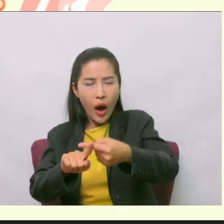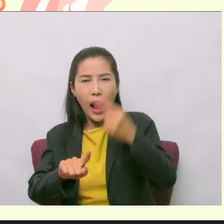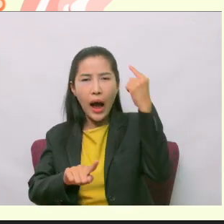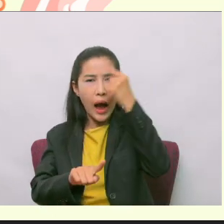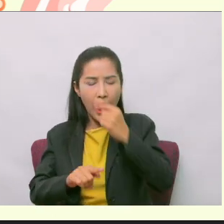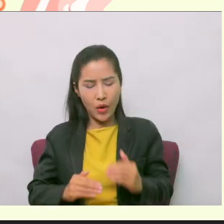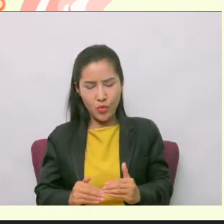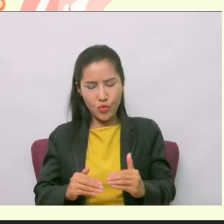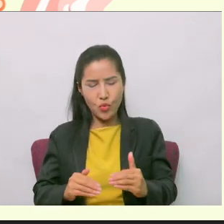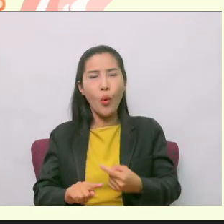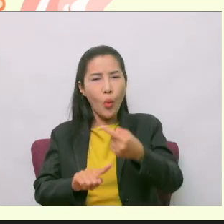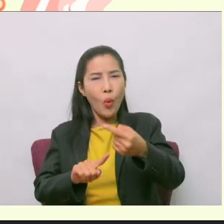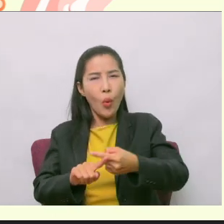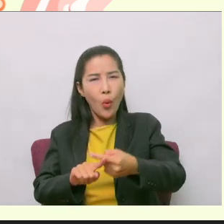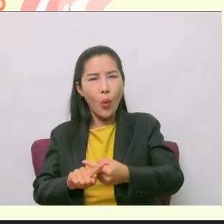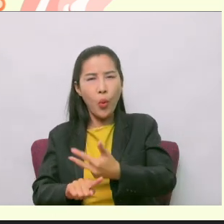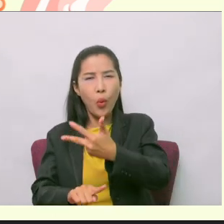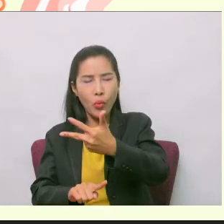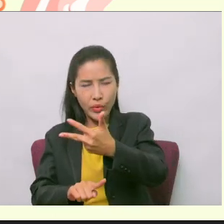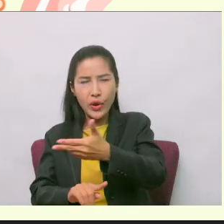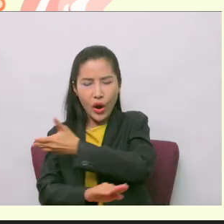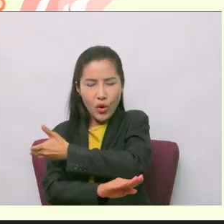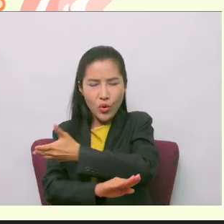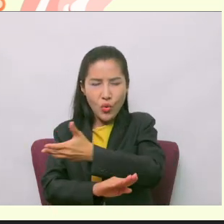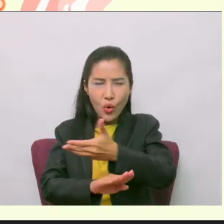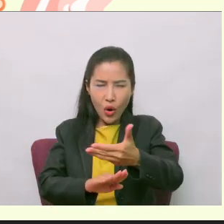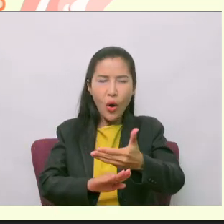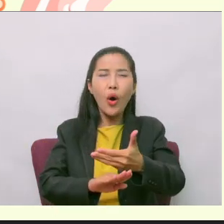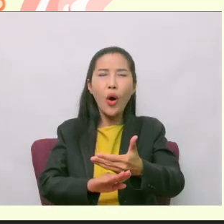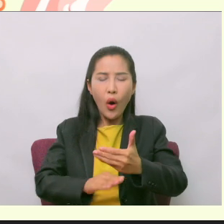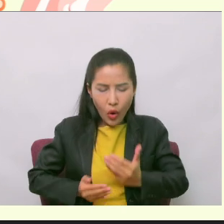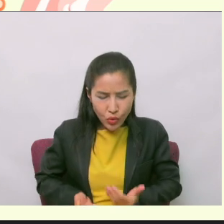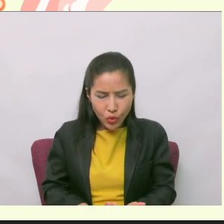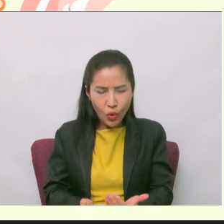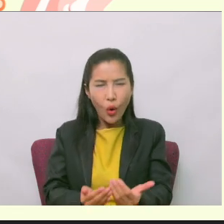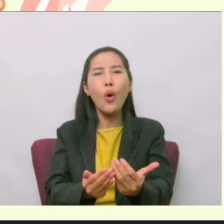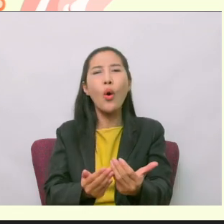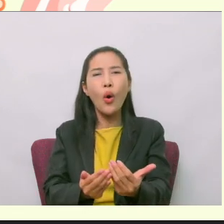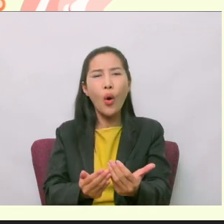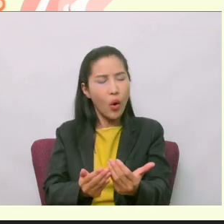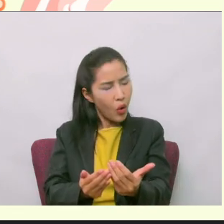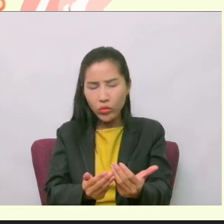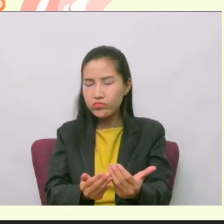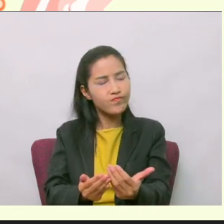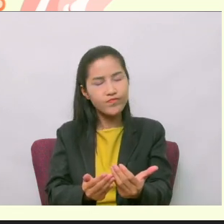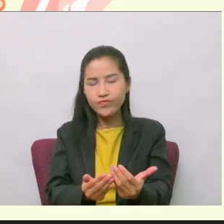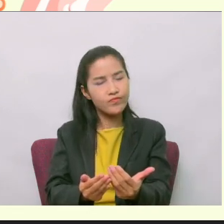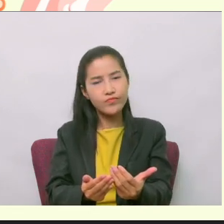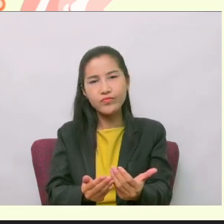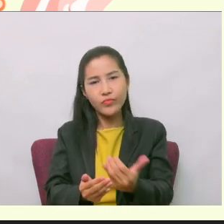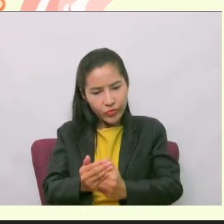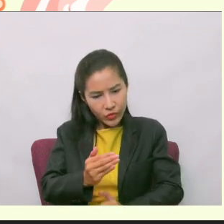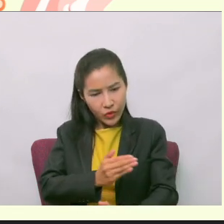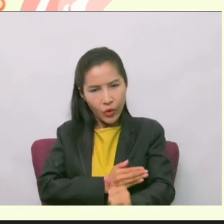อดนะคะก็ไม่ควรใช้ลูกประคบเนื่องจากว่าการที่เราประคบนะคะมันจะทำให้ระบบการไหลเวียนเลือด